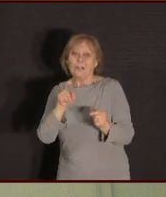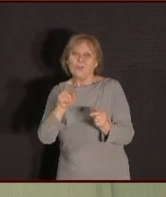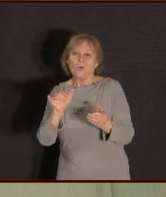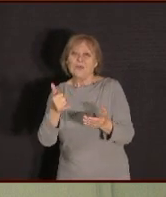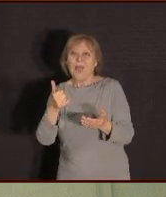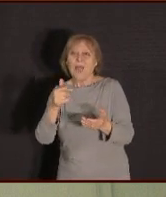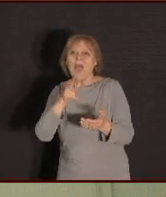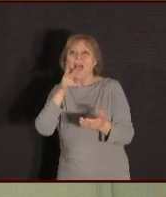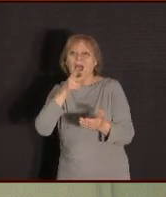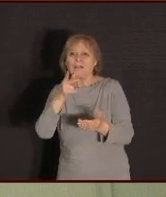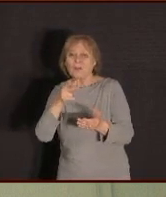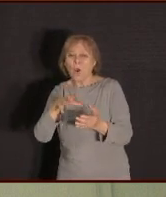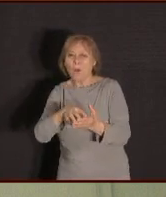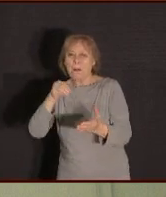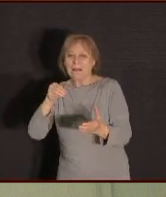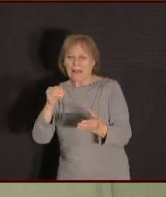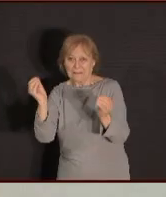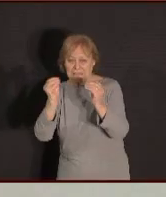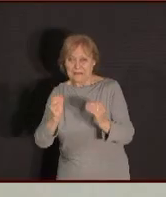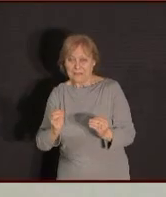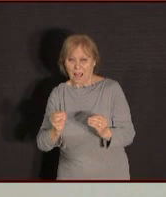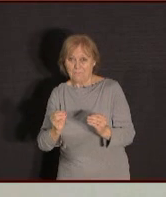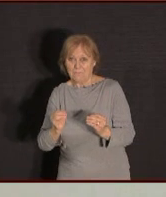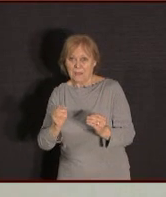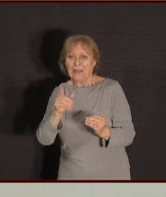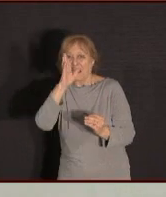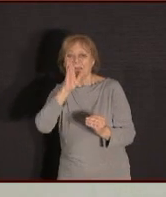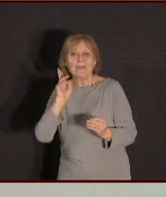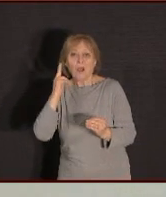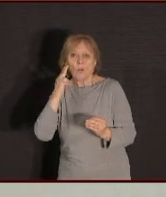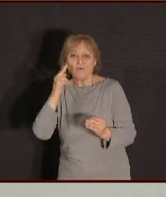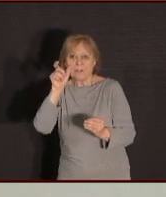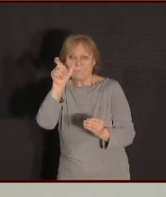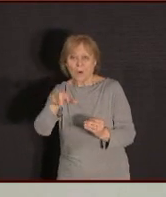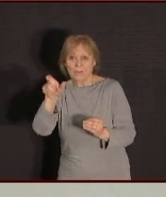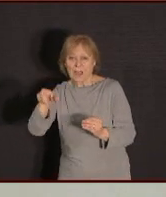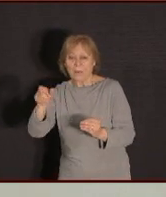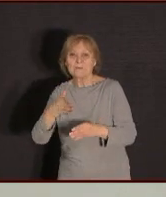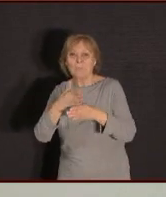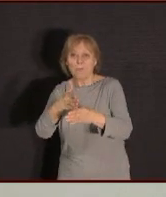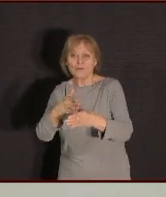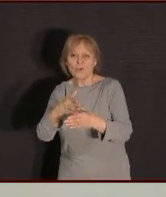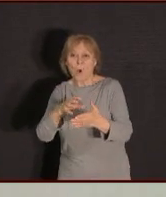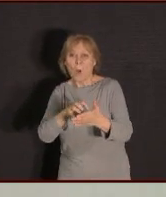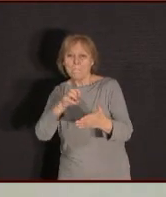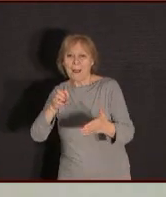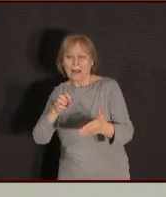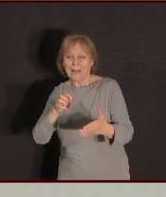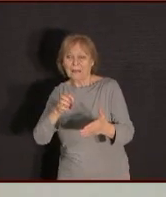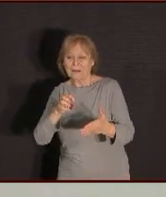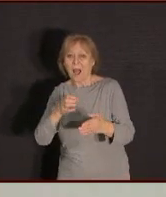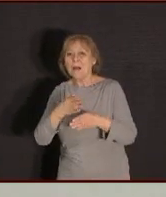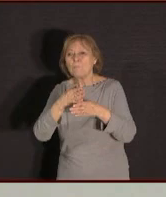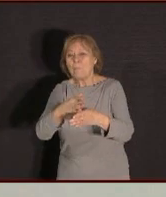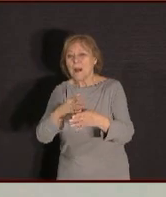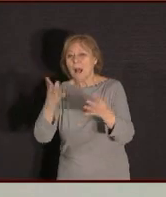bistvu elektromagnetni komunikat s tem, ki pa naglušnim osebam s pomočjo magneta